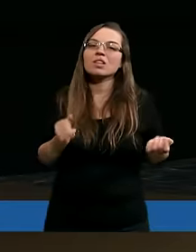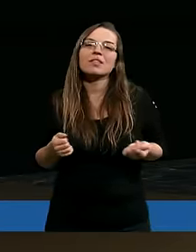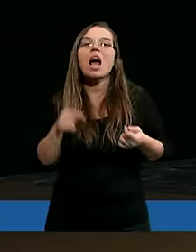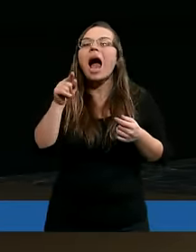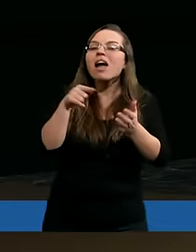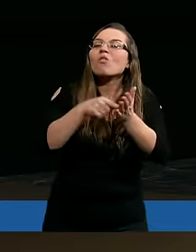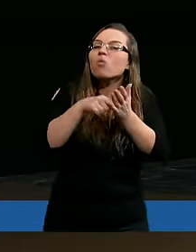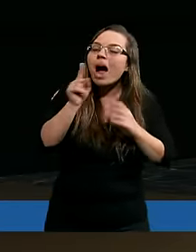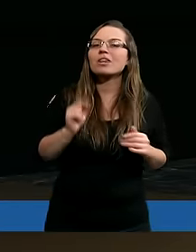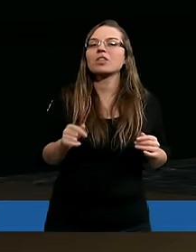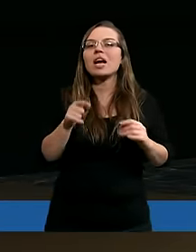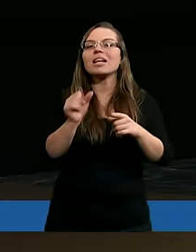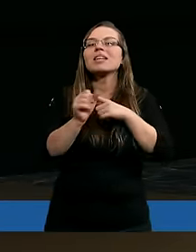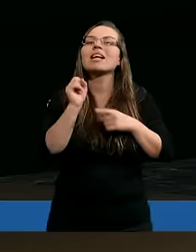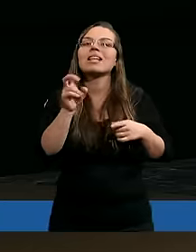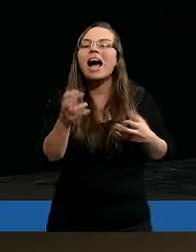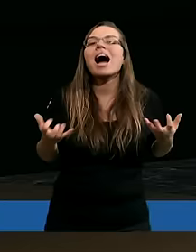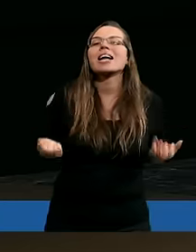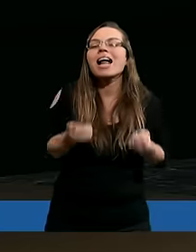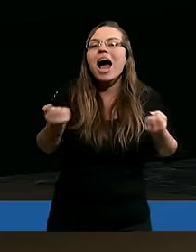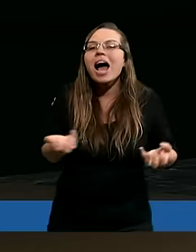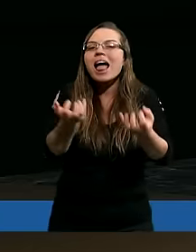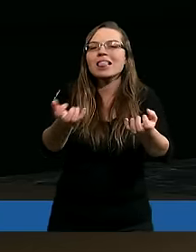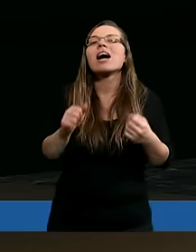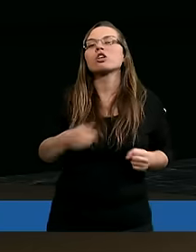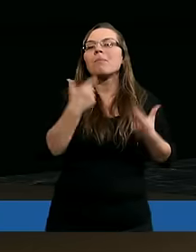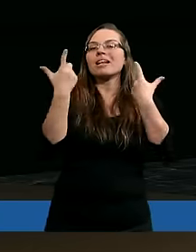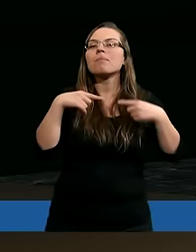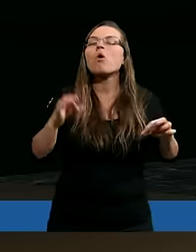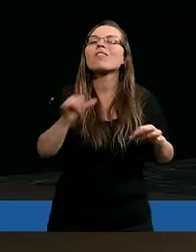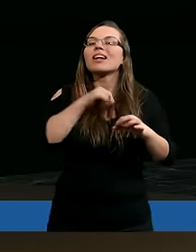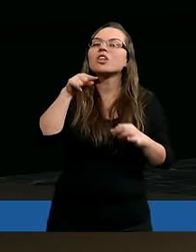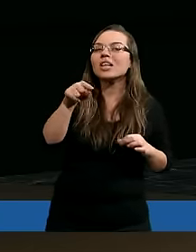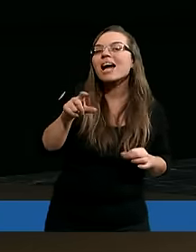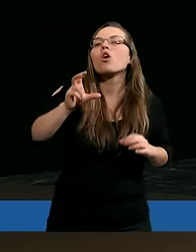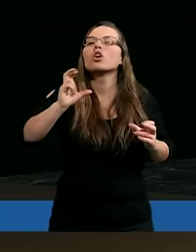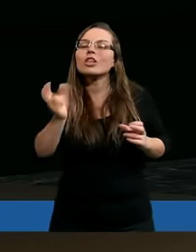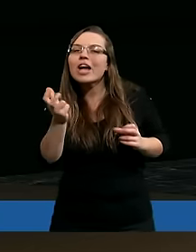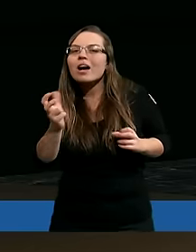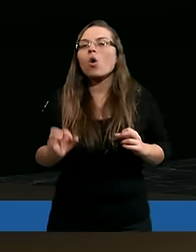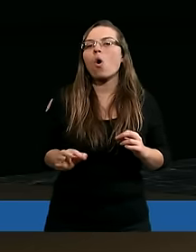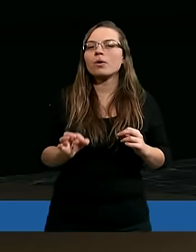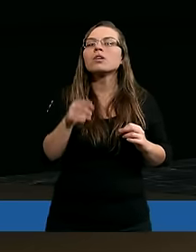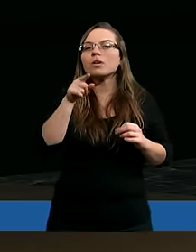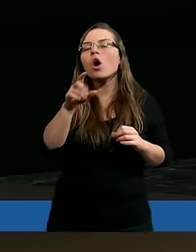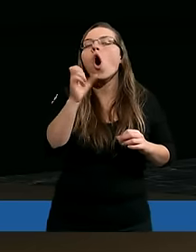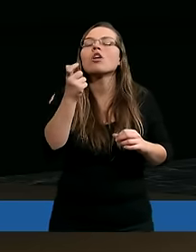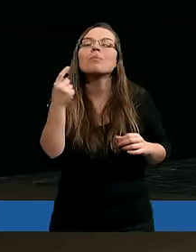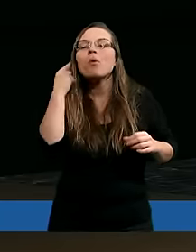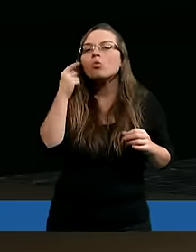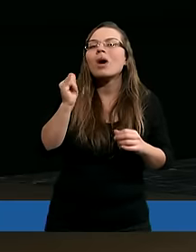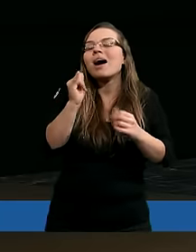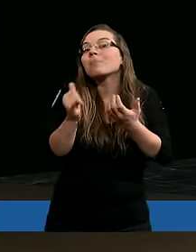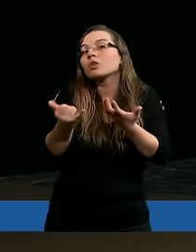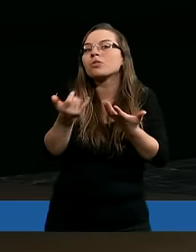Ale to właśnie... To jest taka zachęta, żeby spodziewać się tego, czego o czym nie posłuchamy w